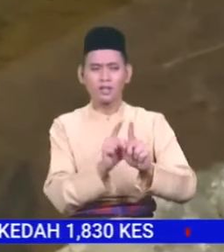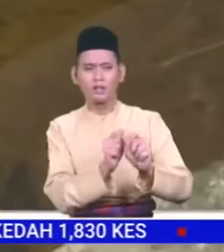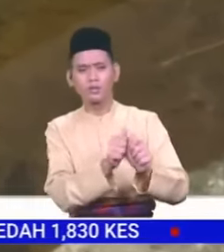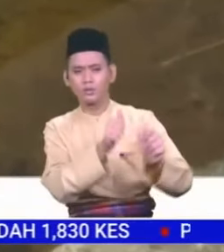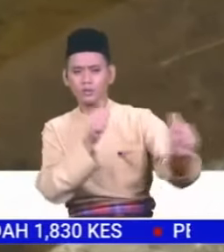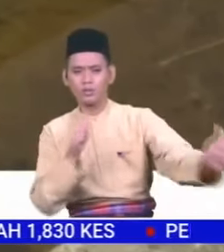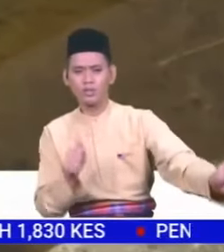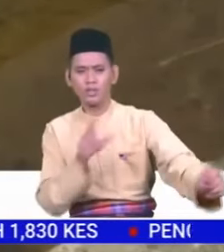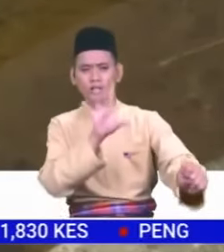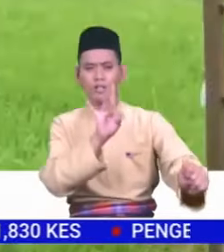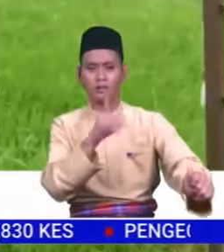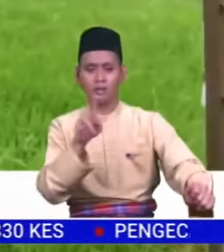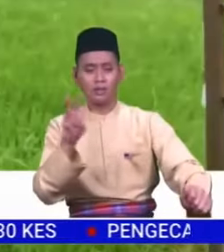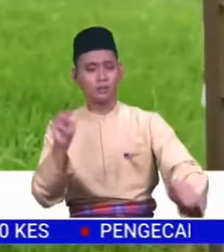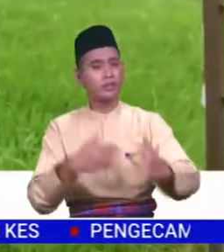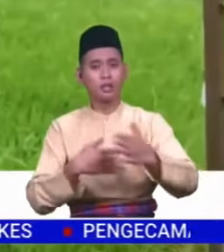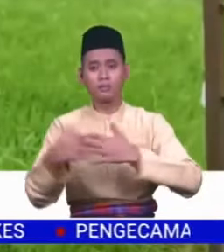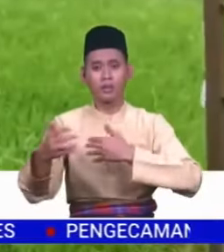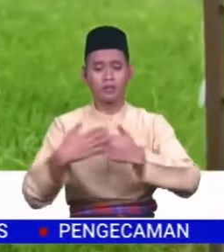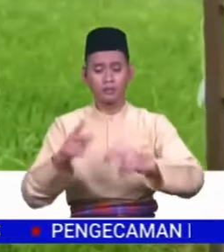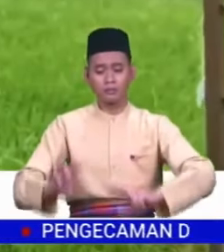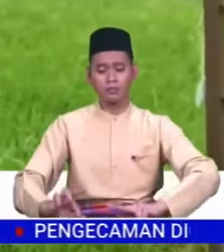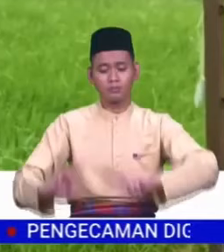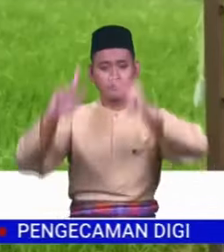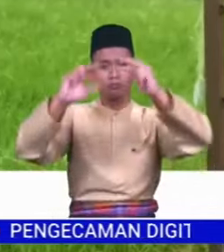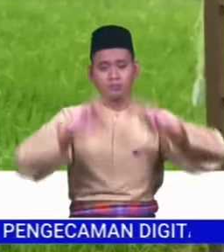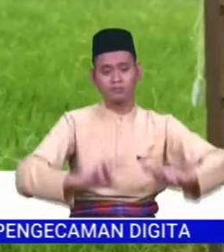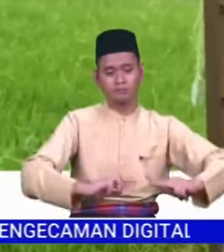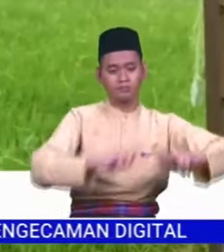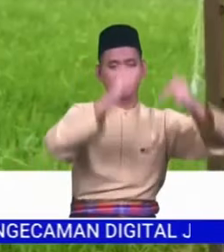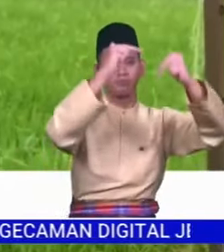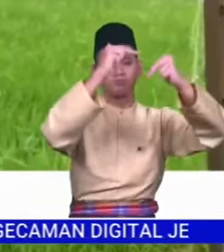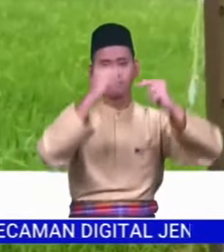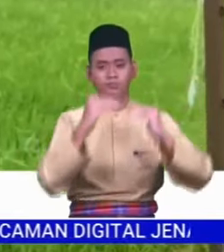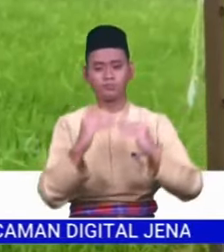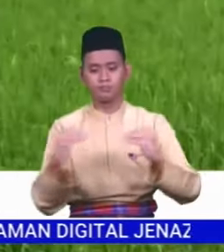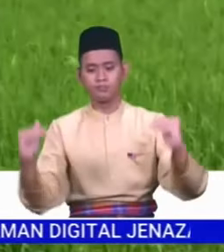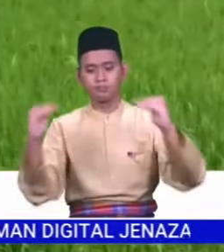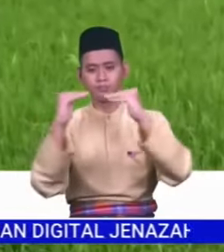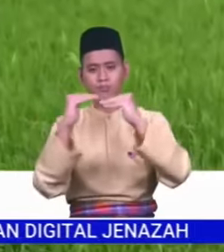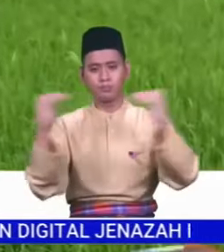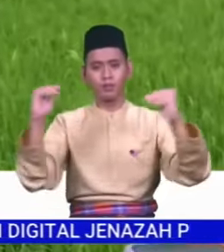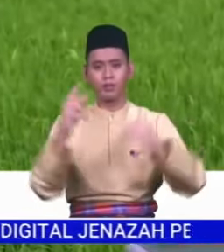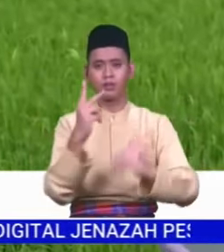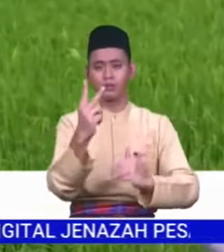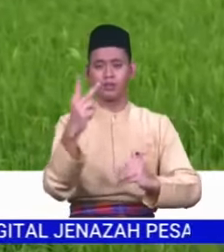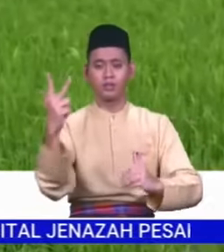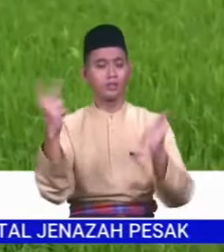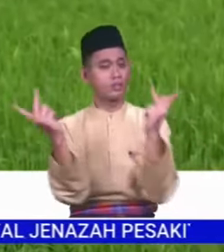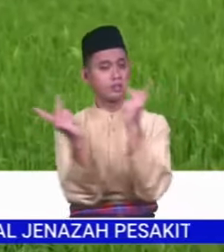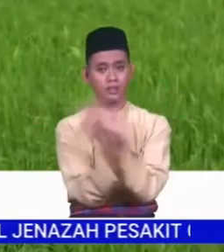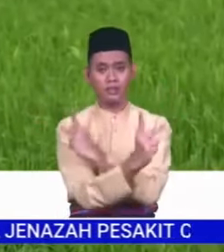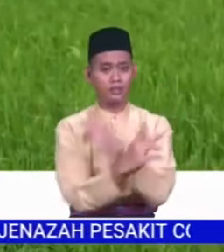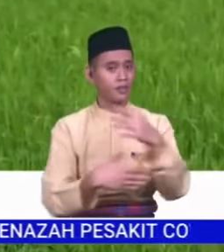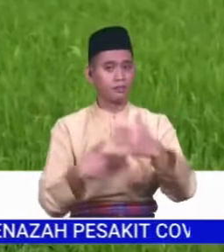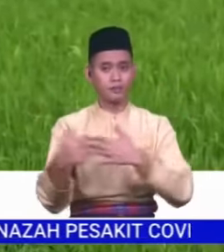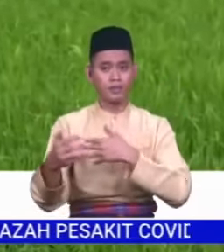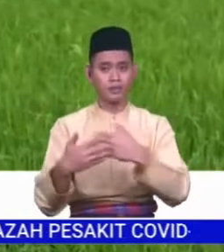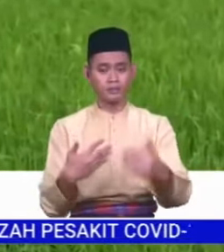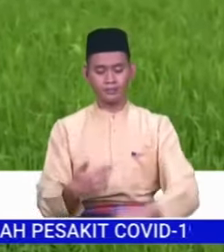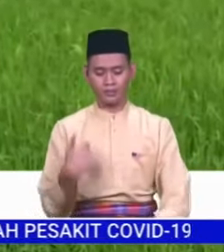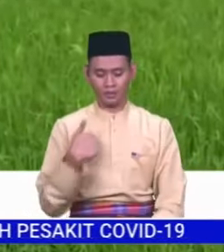tidak pula Begitu di Banner CLBK bekas luka Nia telepon juga khalifah kami semoga selaku